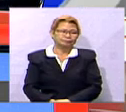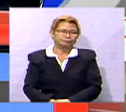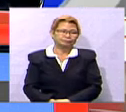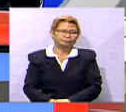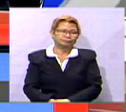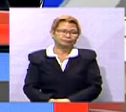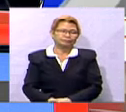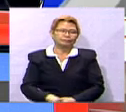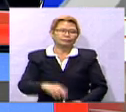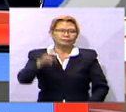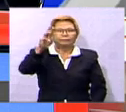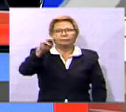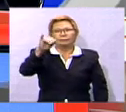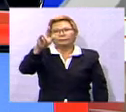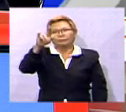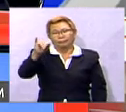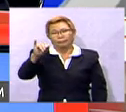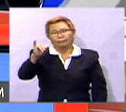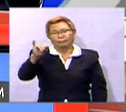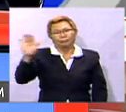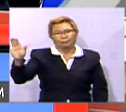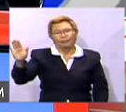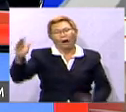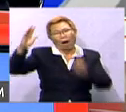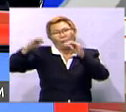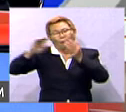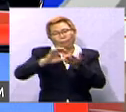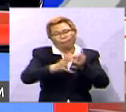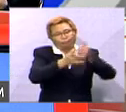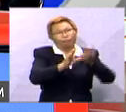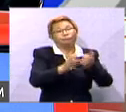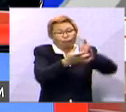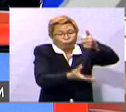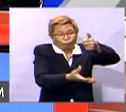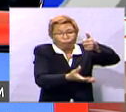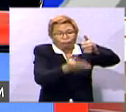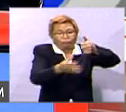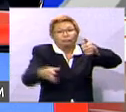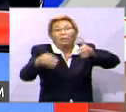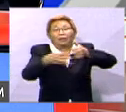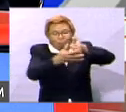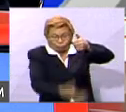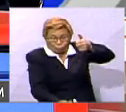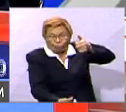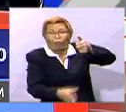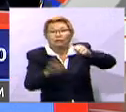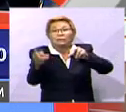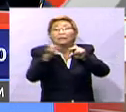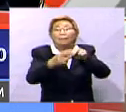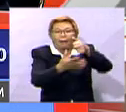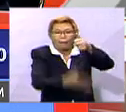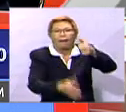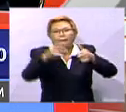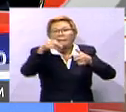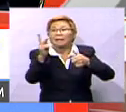Kementerian Perdagangan Antarabangsa dan Industri MITI mengharapkan peruntukan tambahan bagi sektor perusahaan kecil dan sederhana PKS pada